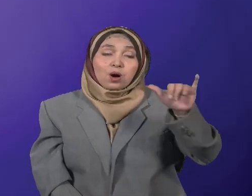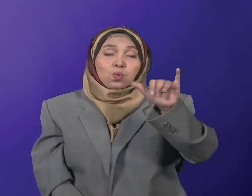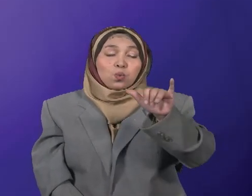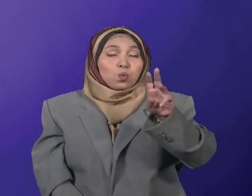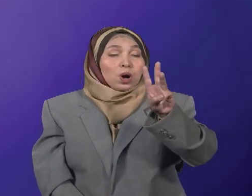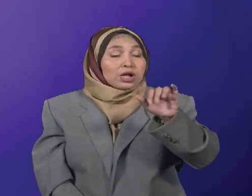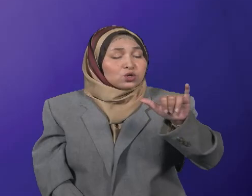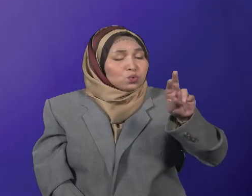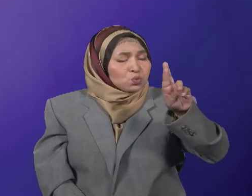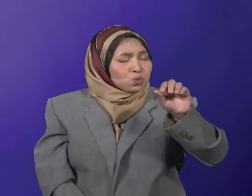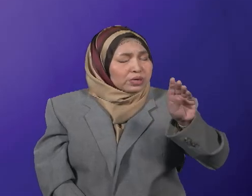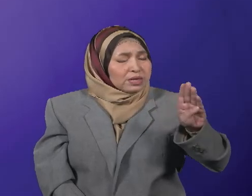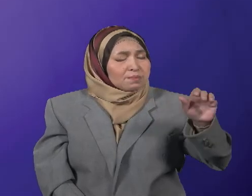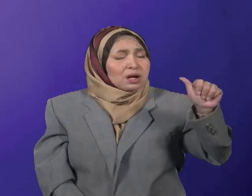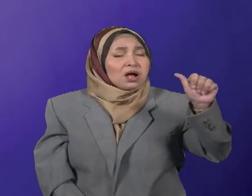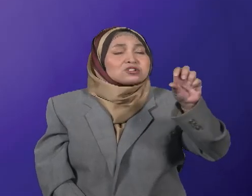وَيُرْبِي